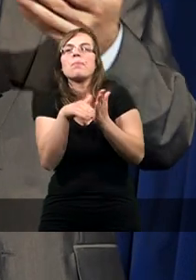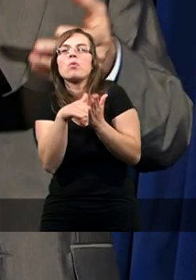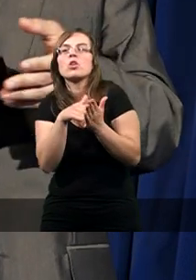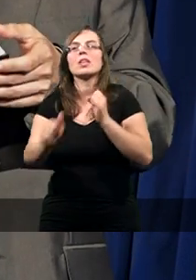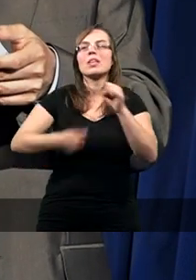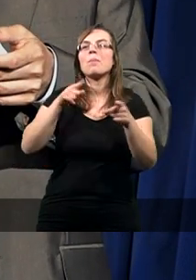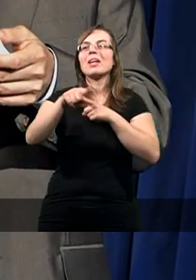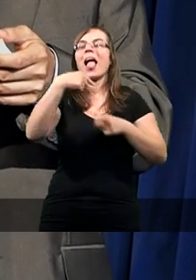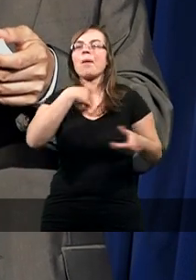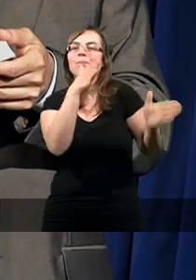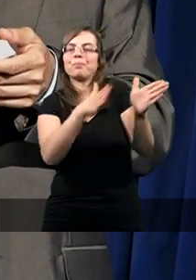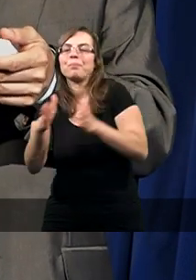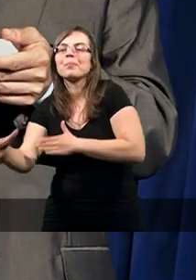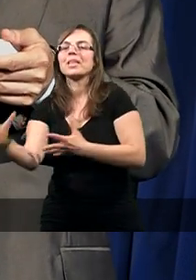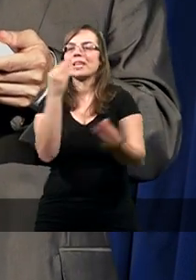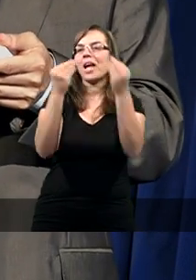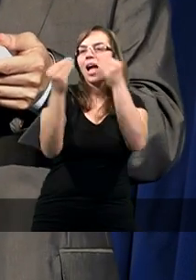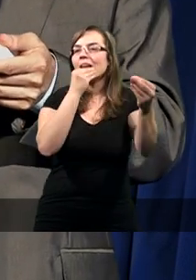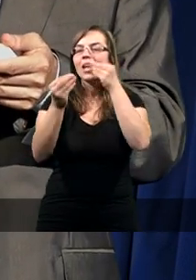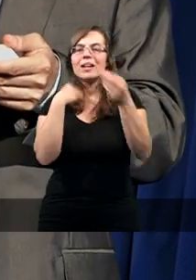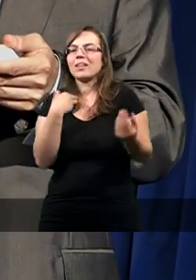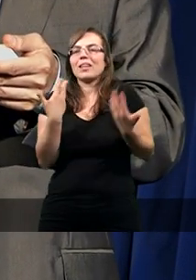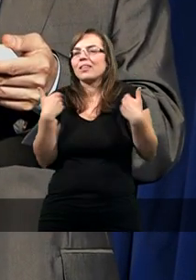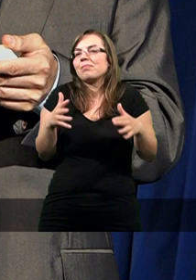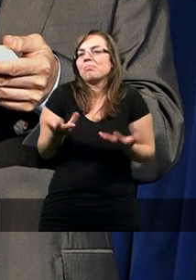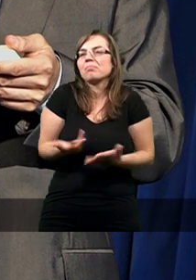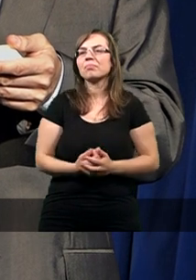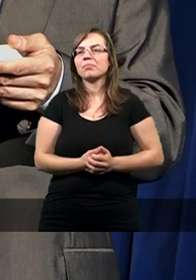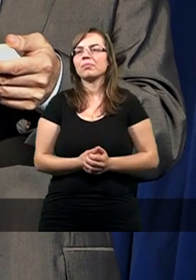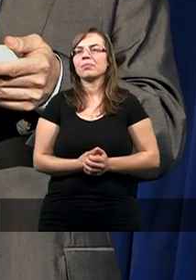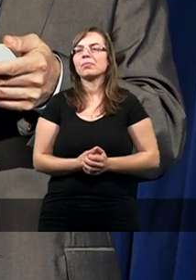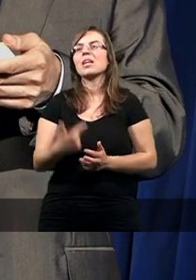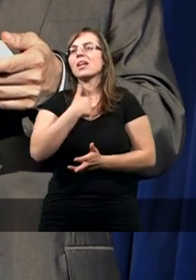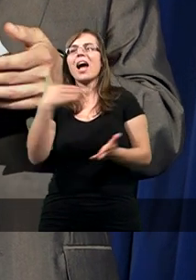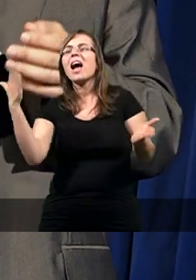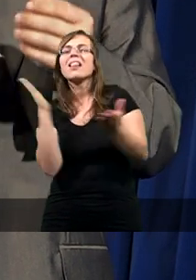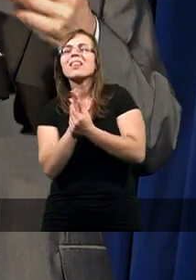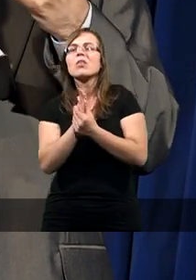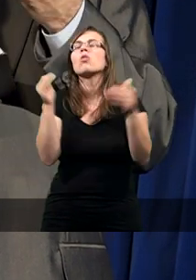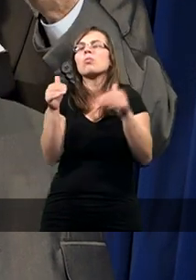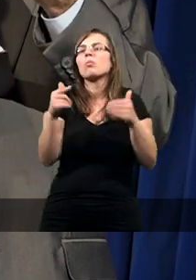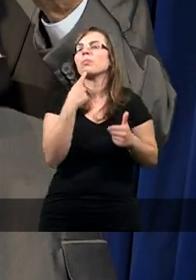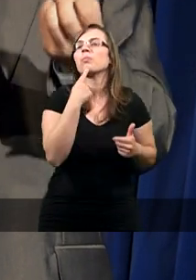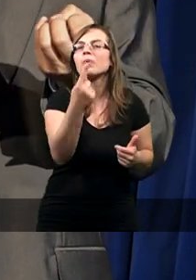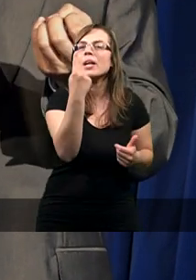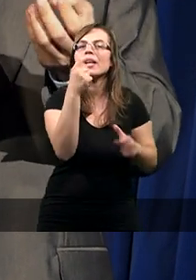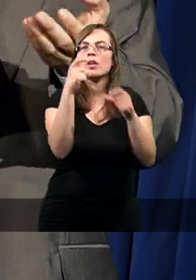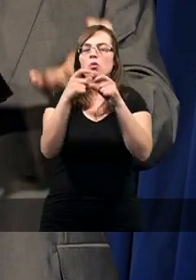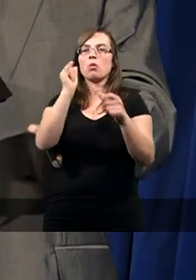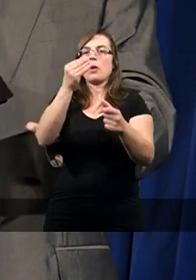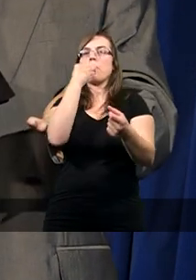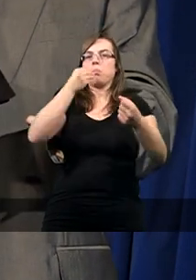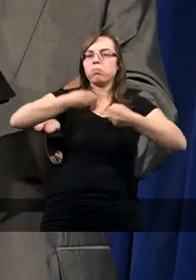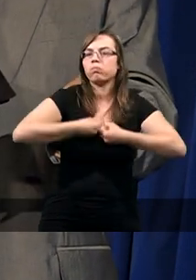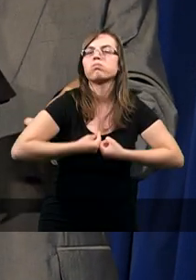nie potrzebuję, żebyś dla mnie szykowała jedzenie. All I have to do is speak and the food is ready. Ja tylko mogę powiedzieć jedno słowo i